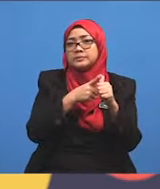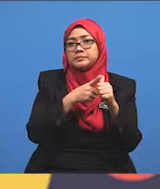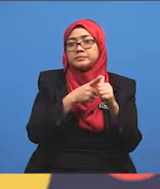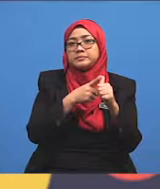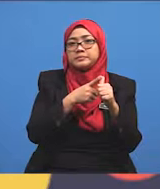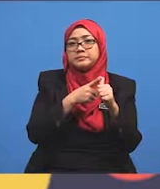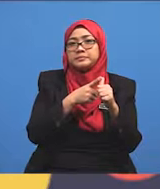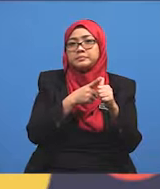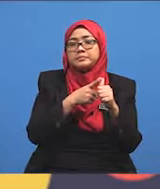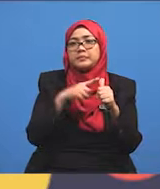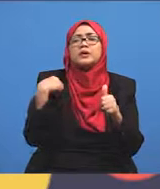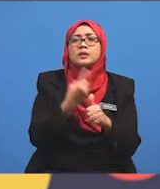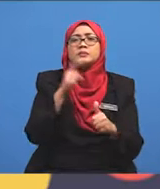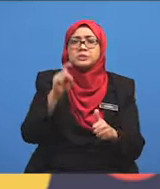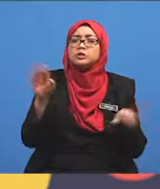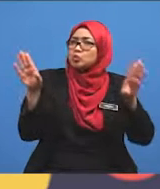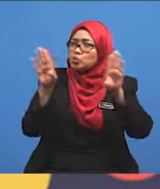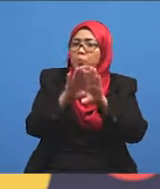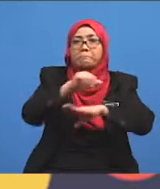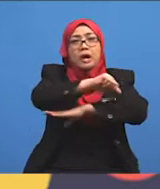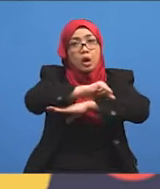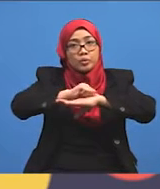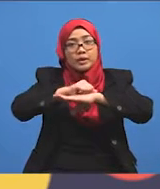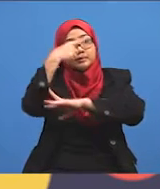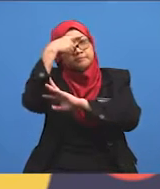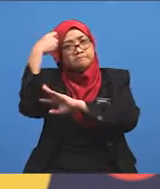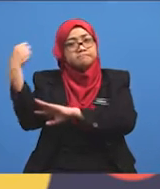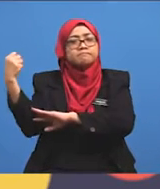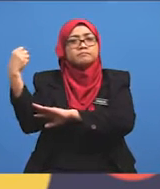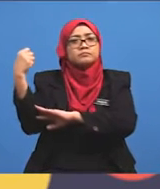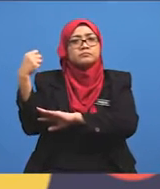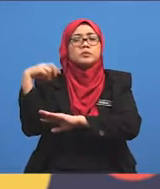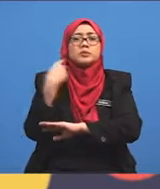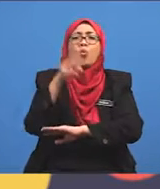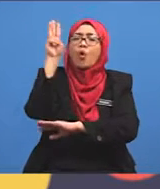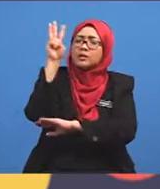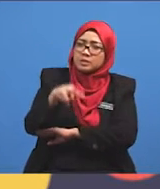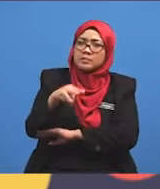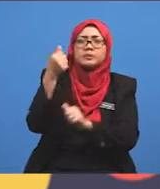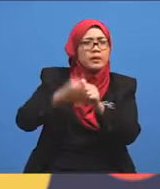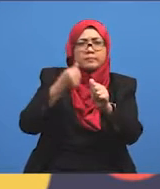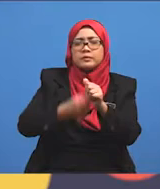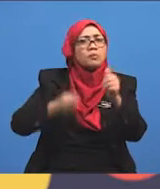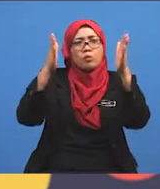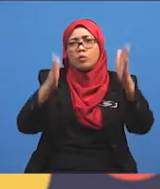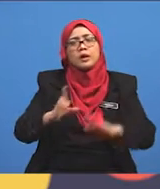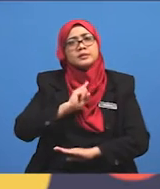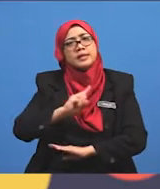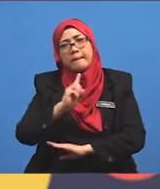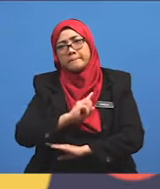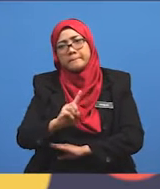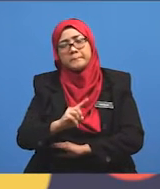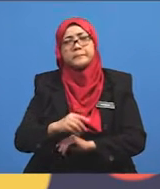yang pertama, kita hendaklah menutup aurat kerana ia merupakan kewajipan bagi setiap Muslim. Yang